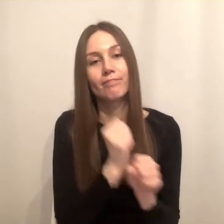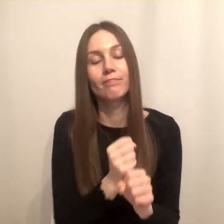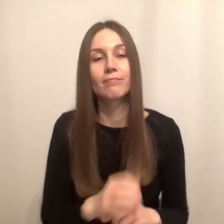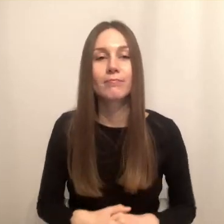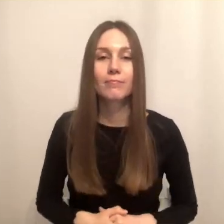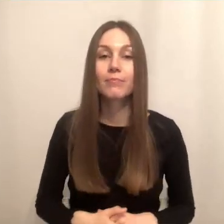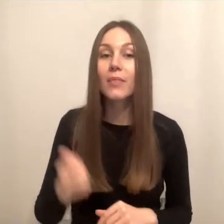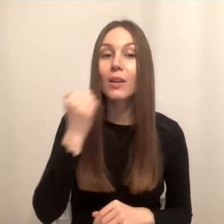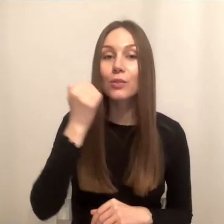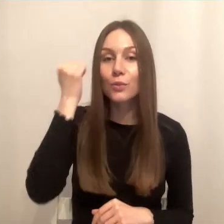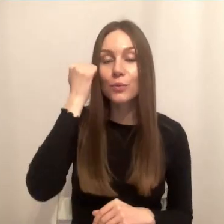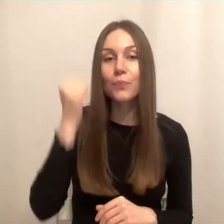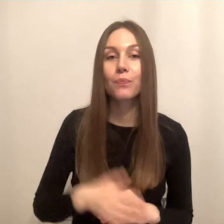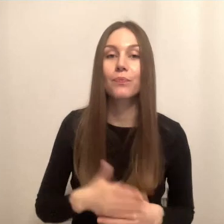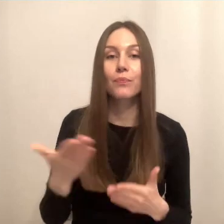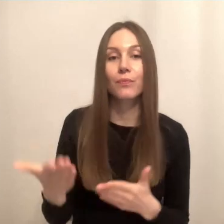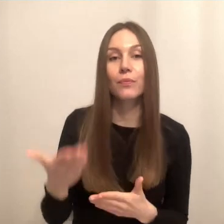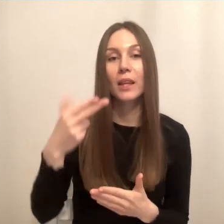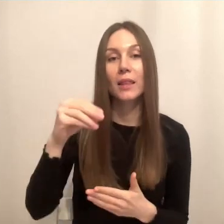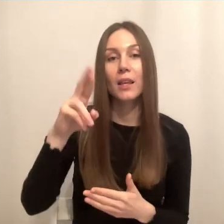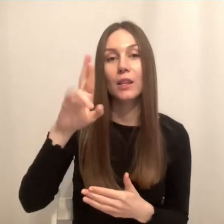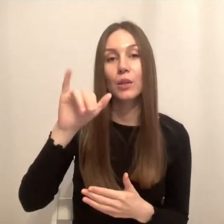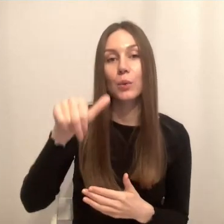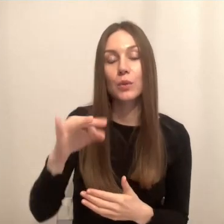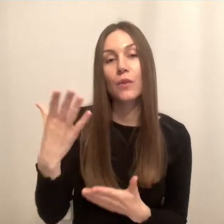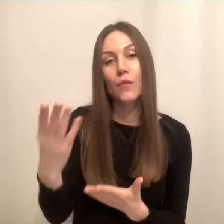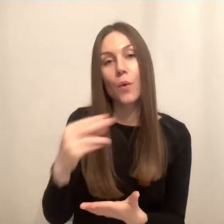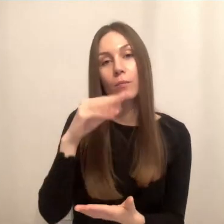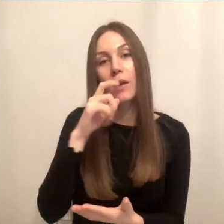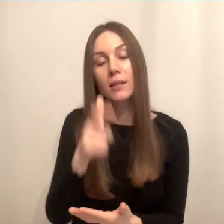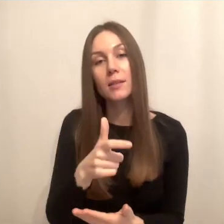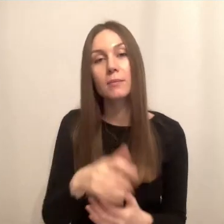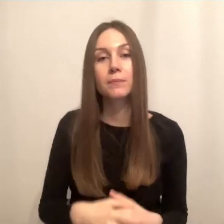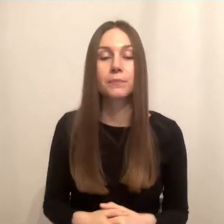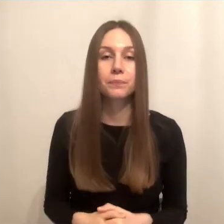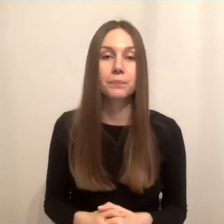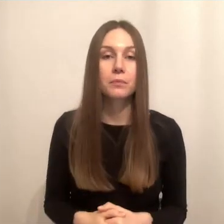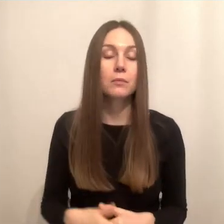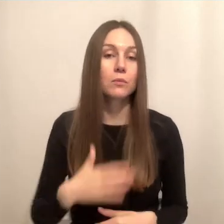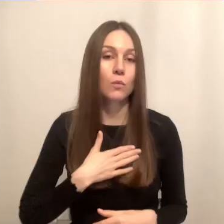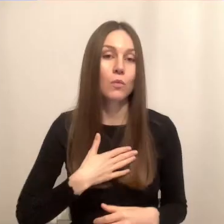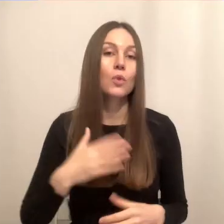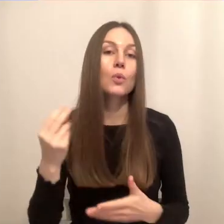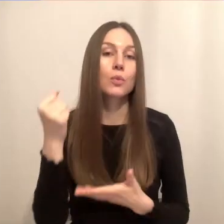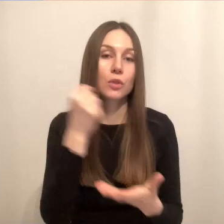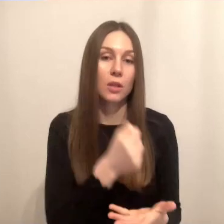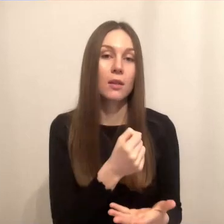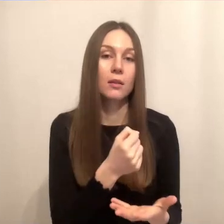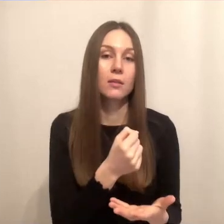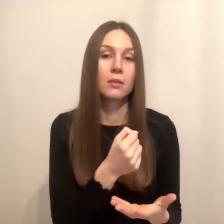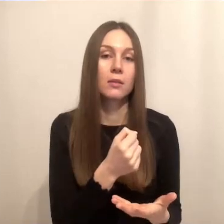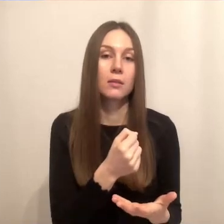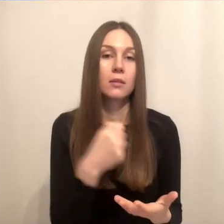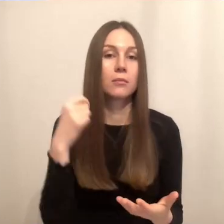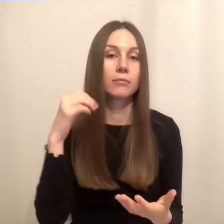Dėkui. Prašau, Nerijau, jūsų pozicija ir atsakymas. Tai, mūsų biudžetą irgi sudaro pagrinde. Viskas